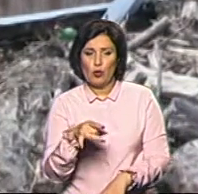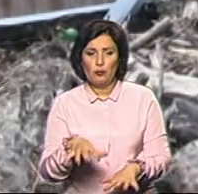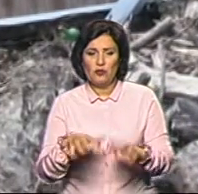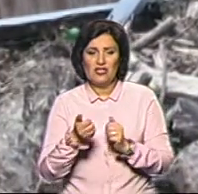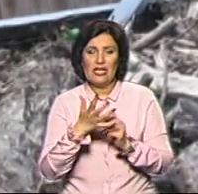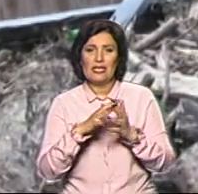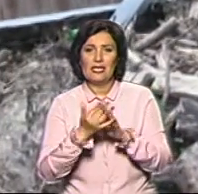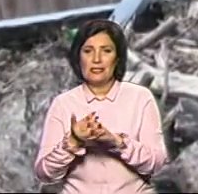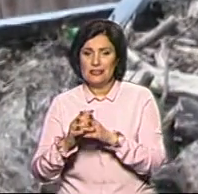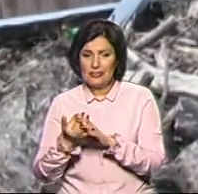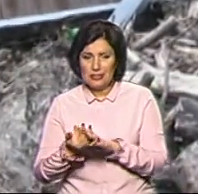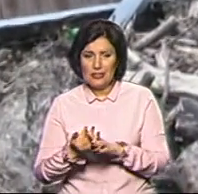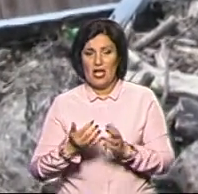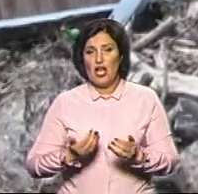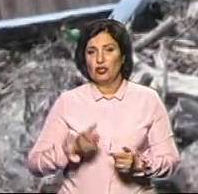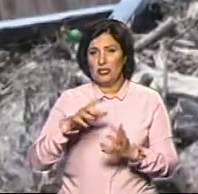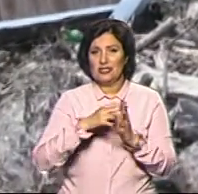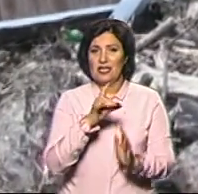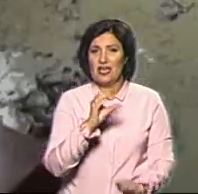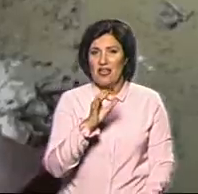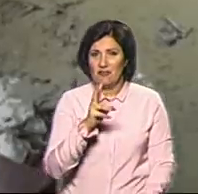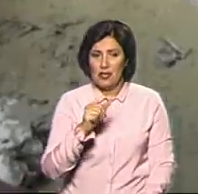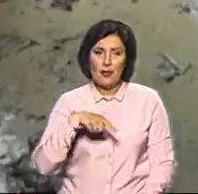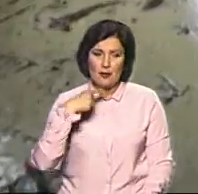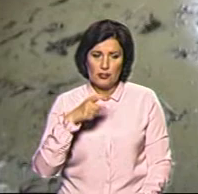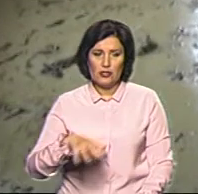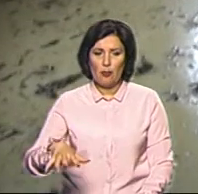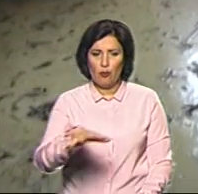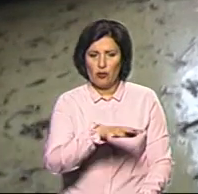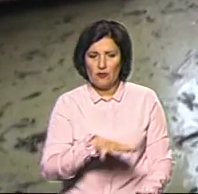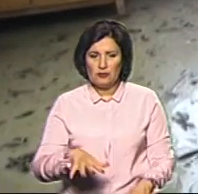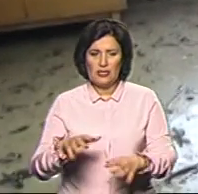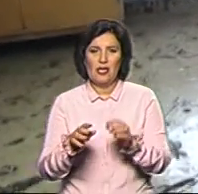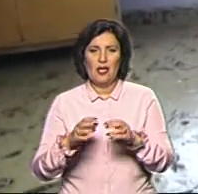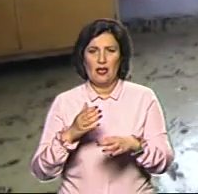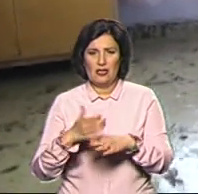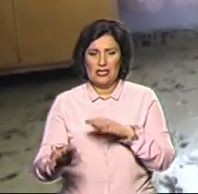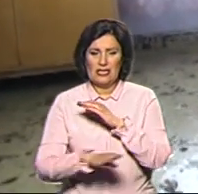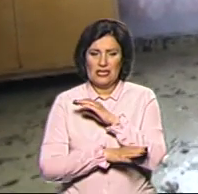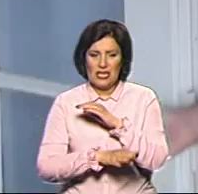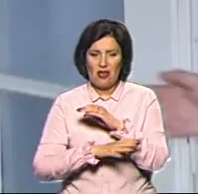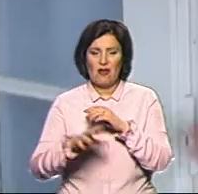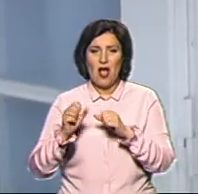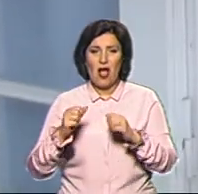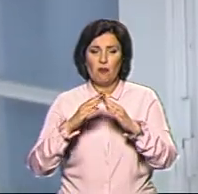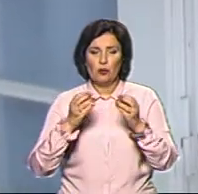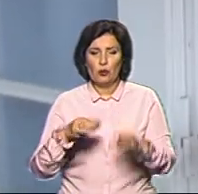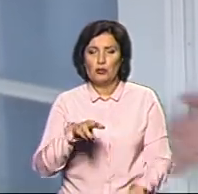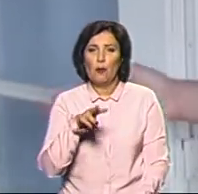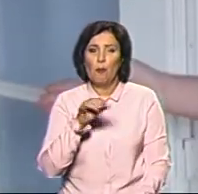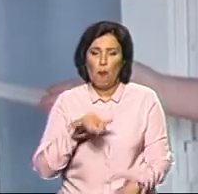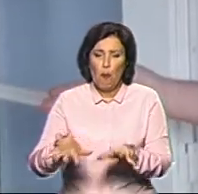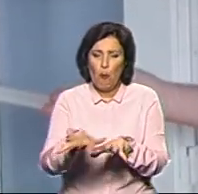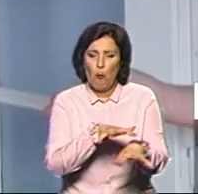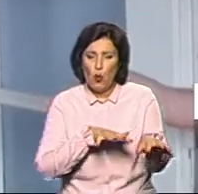підтопило декілька сіл. Жителька села Ревна Наталія Філюшко каже, на подвір'я нанесло гілки дерев, а в будинку досі на мул. Ми просто думали, що цю хату